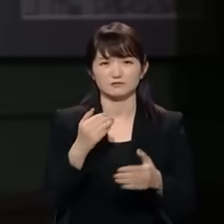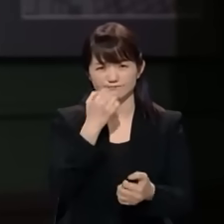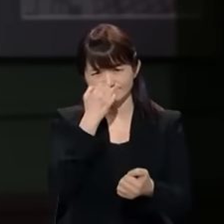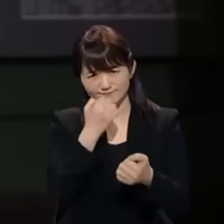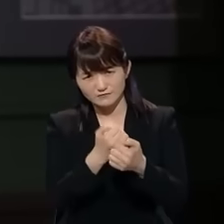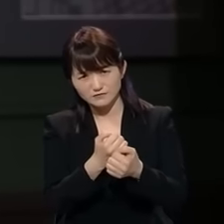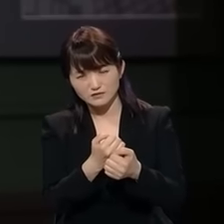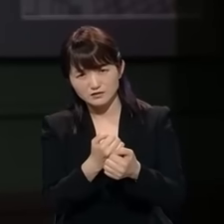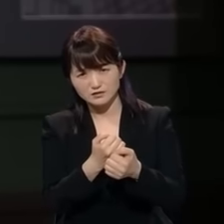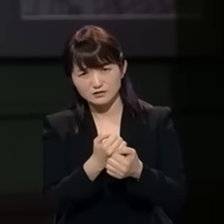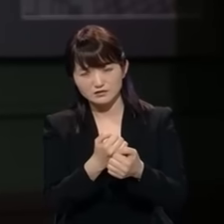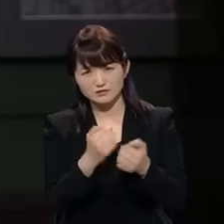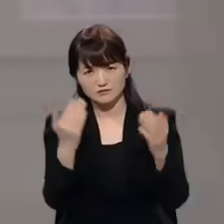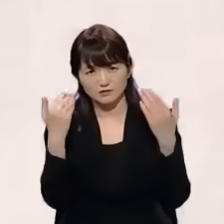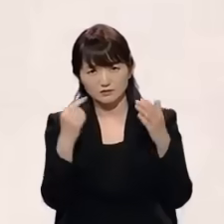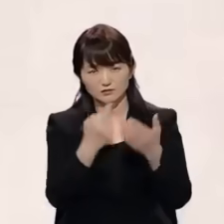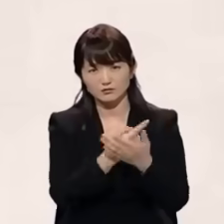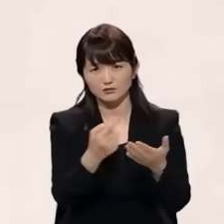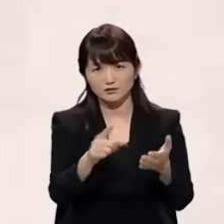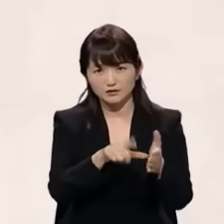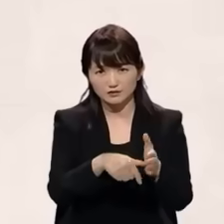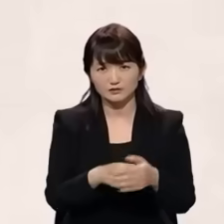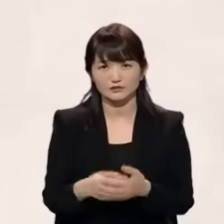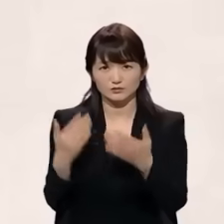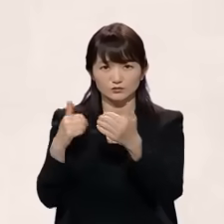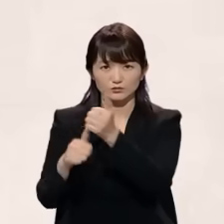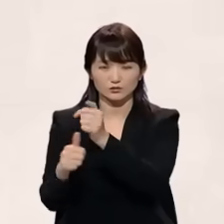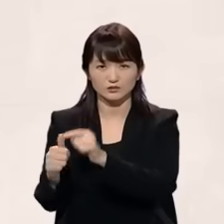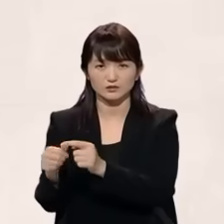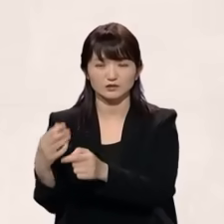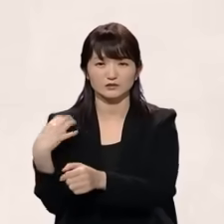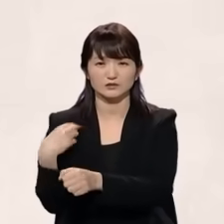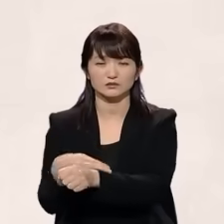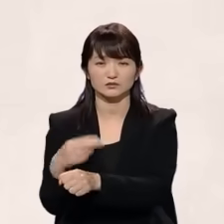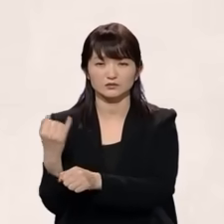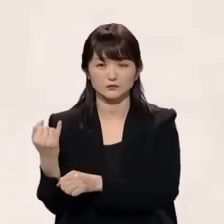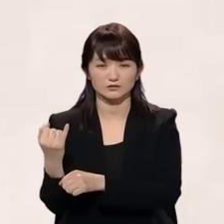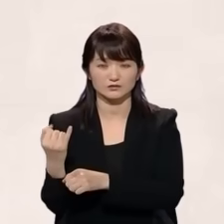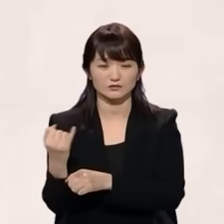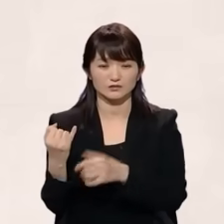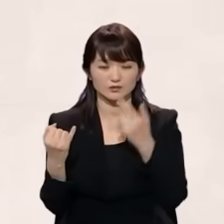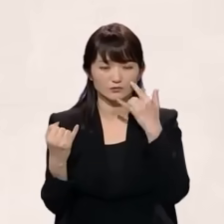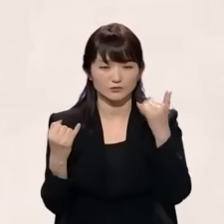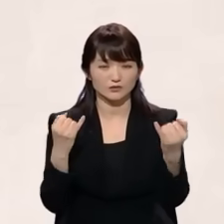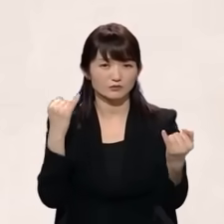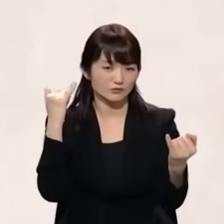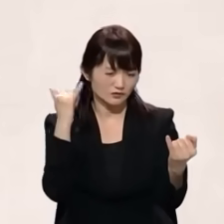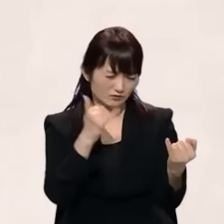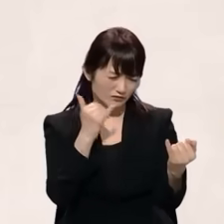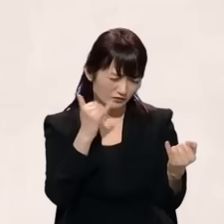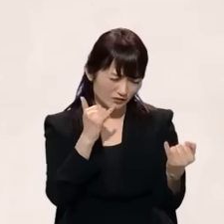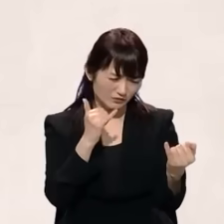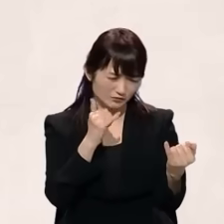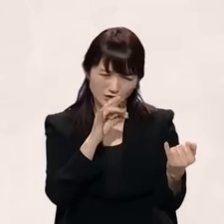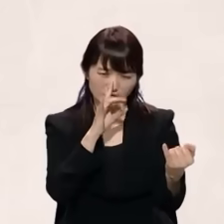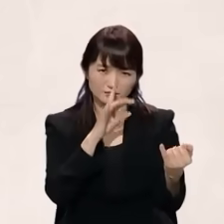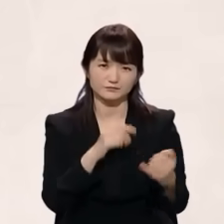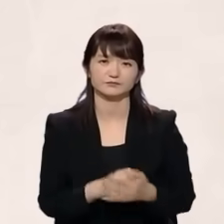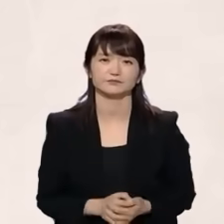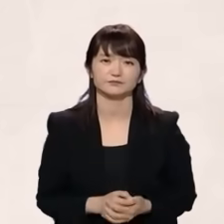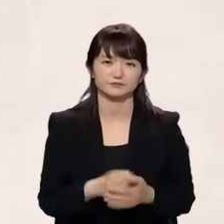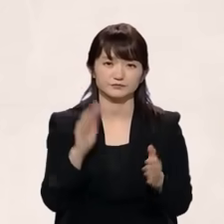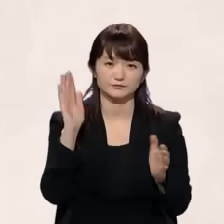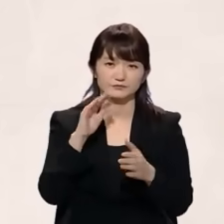때마다 교감과 담임 선생은 어머니에게 전화나 문자를 했지만 연락이 안 오는 경우가 대다수라고 합니다. 학생의 난동